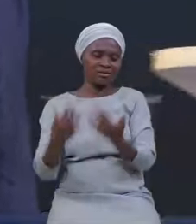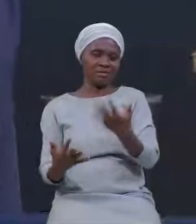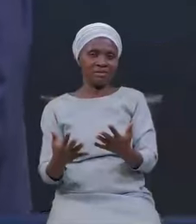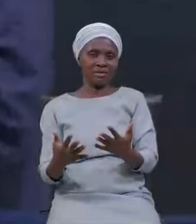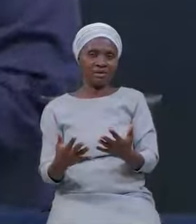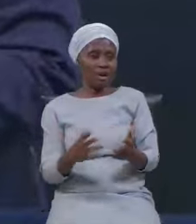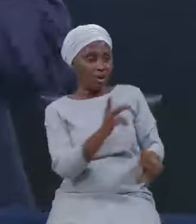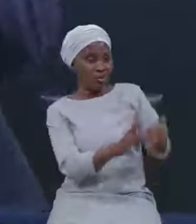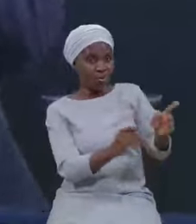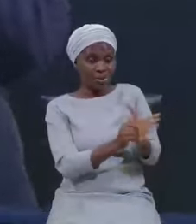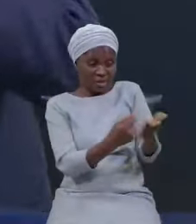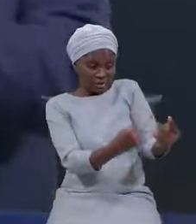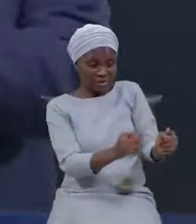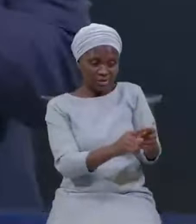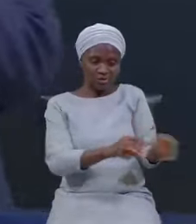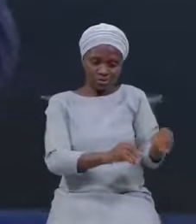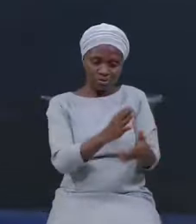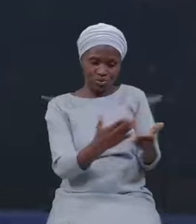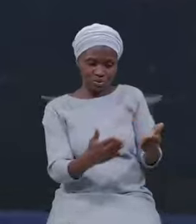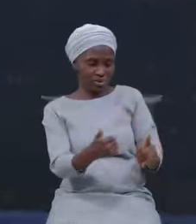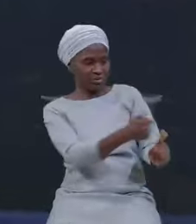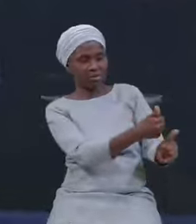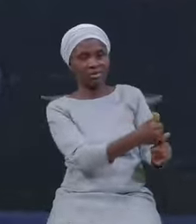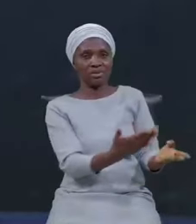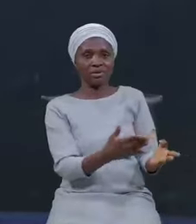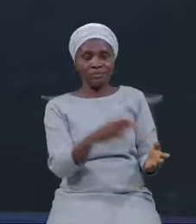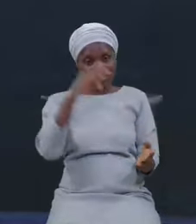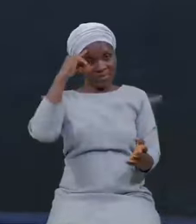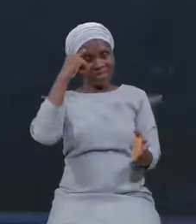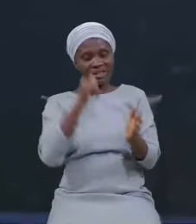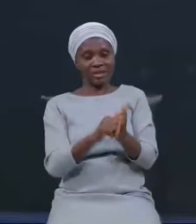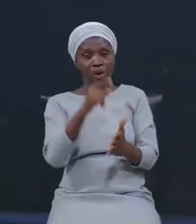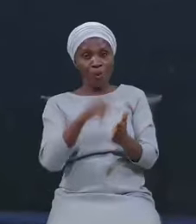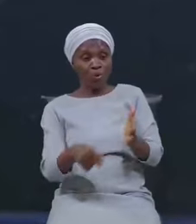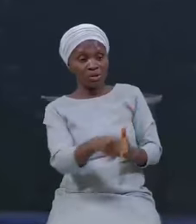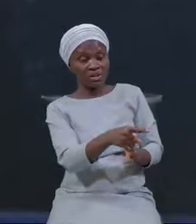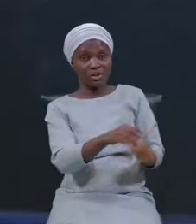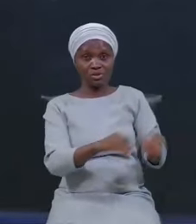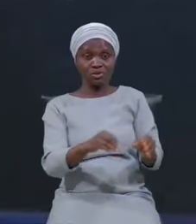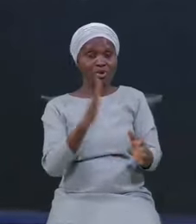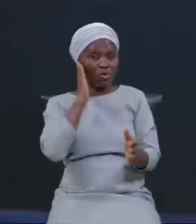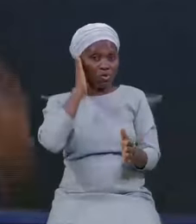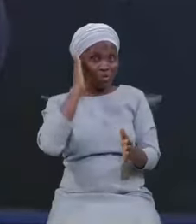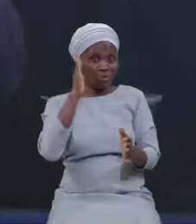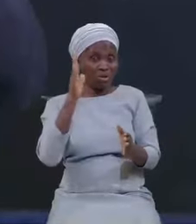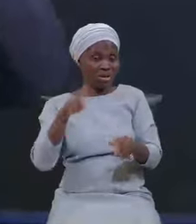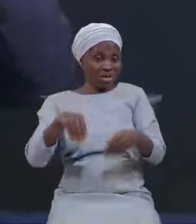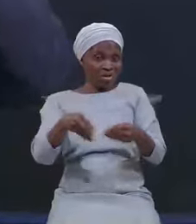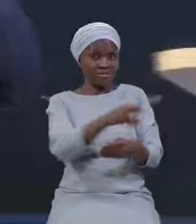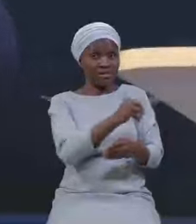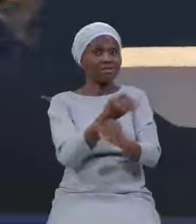et ils pensent que ce qu'ils font va leur donner le salut, comme si le